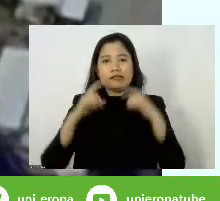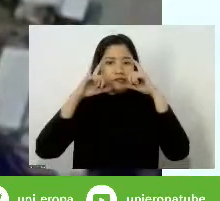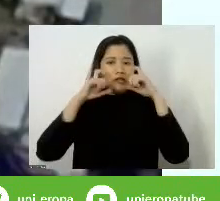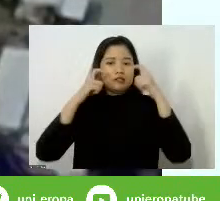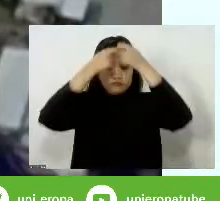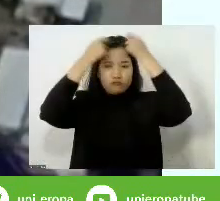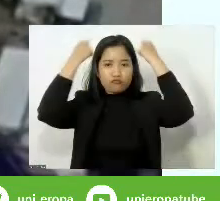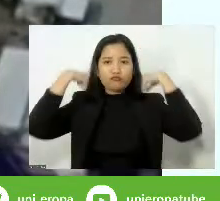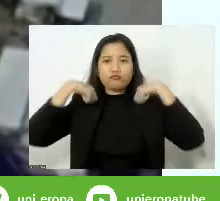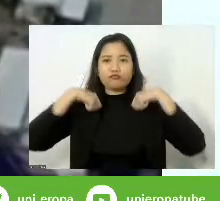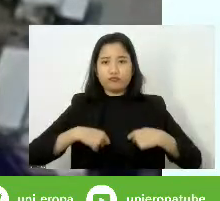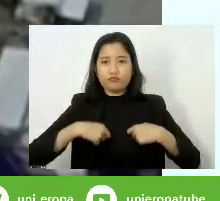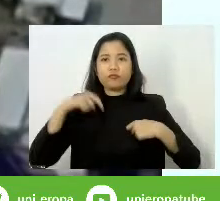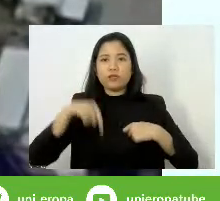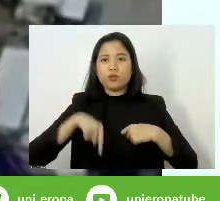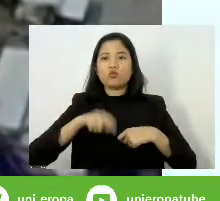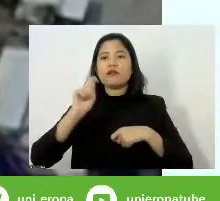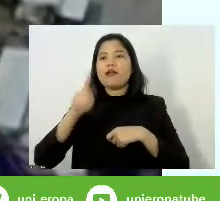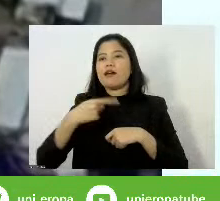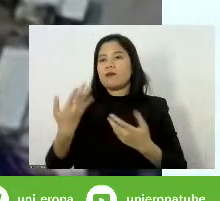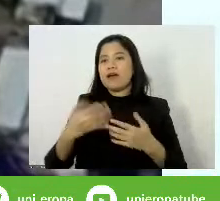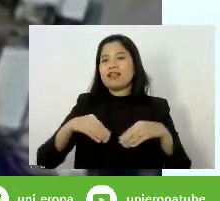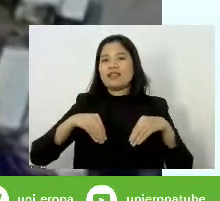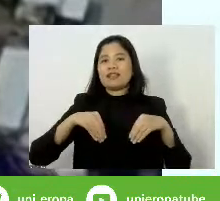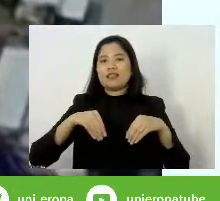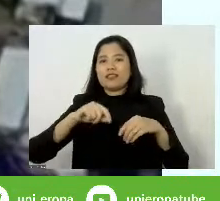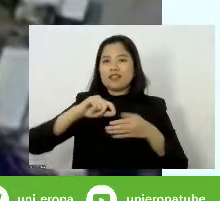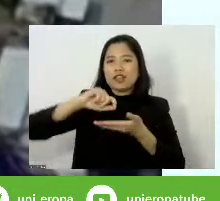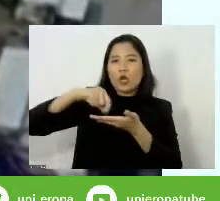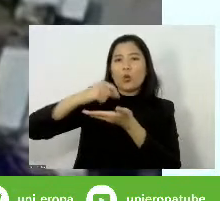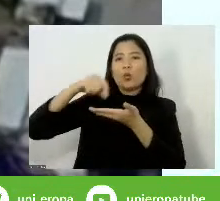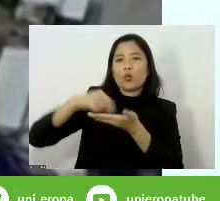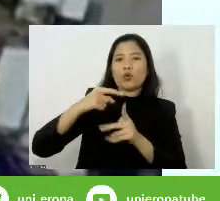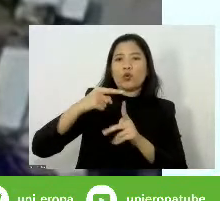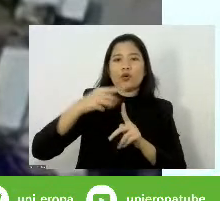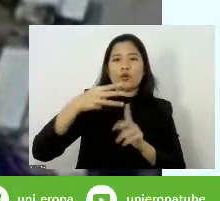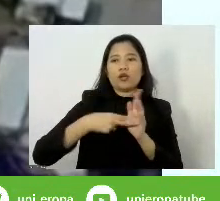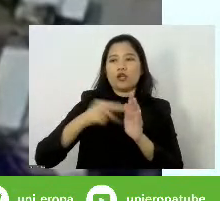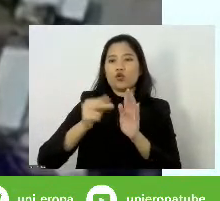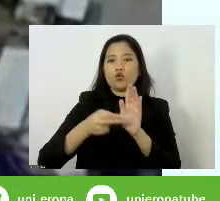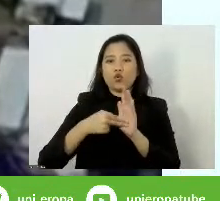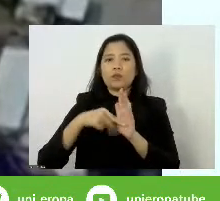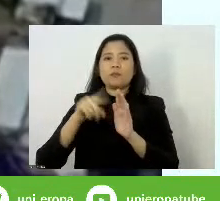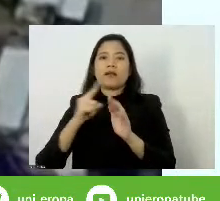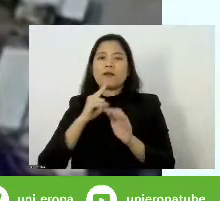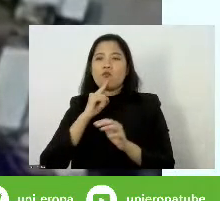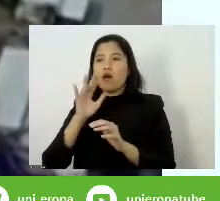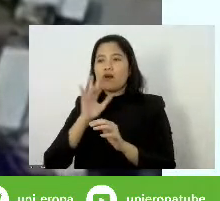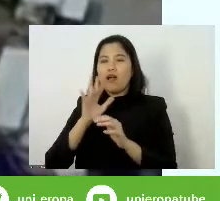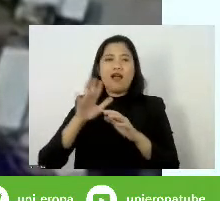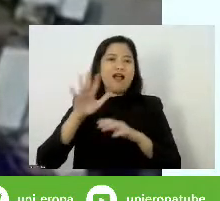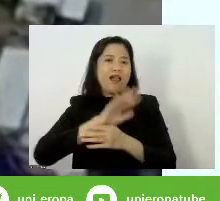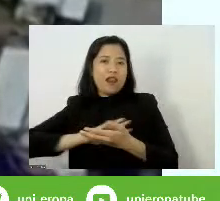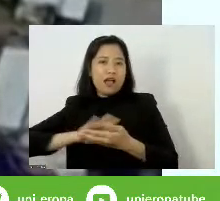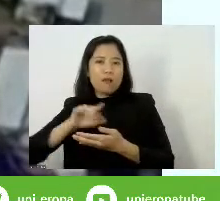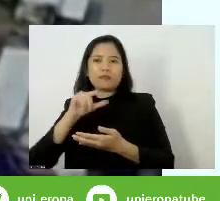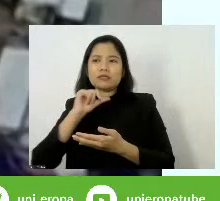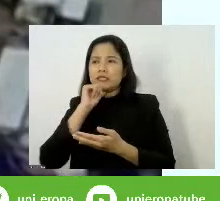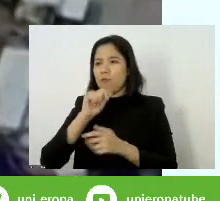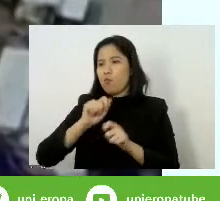apa tenun bercorak patola bunga pewarna alam karya penemuan mudah Mbak